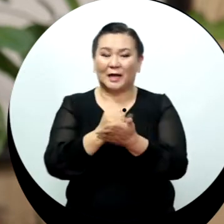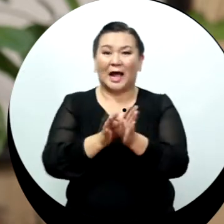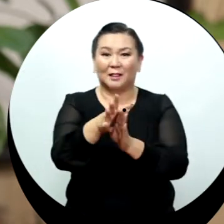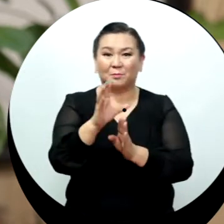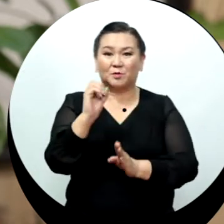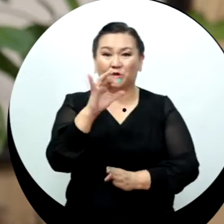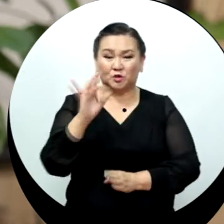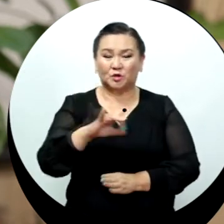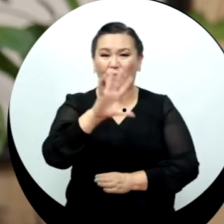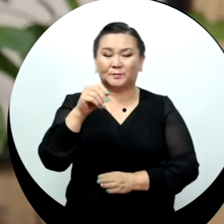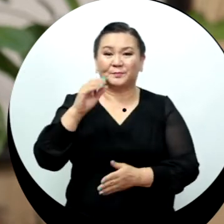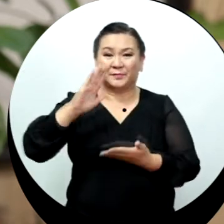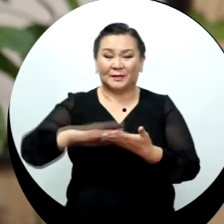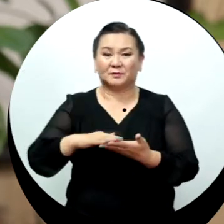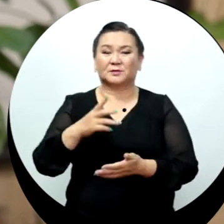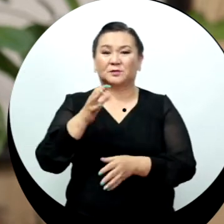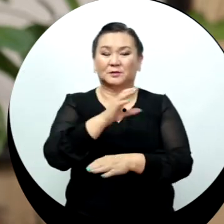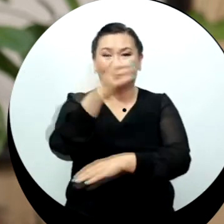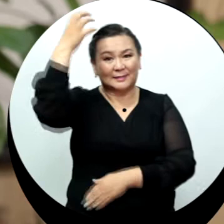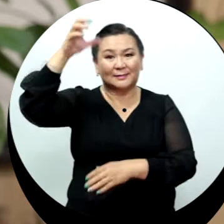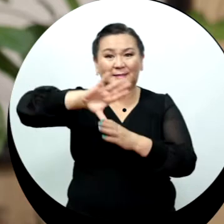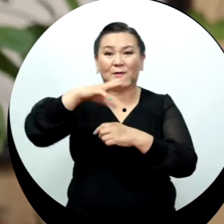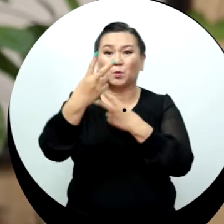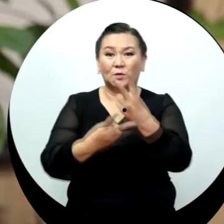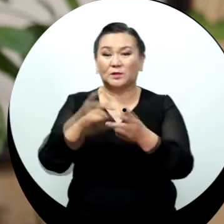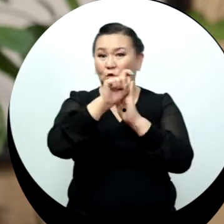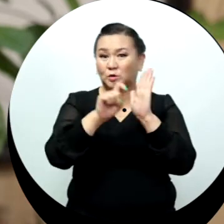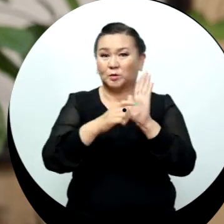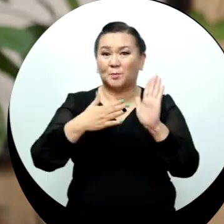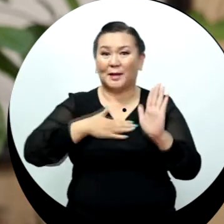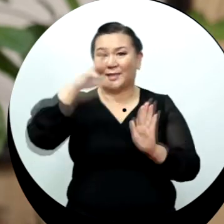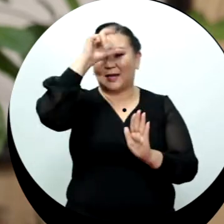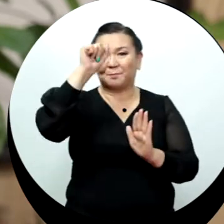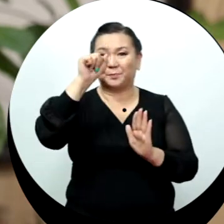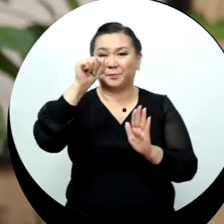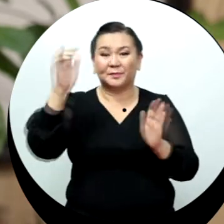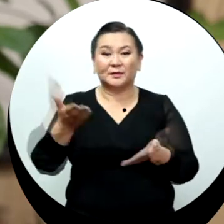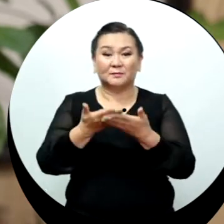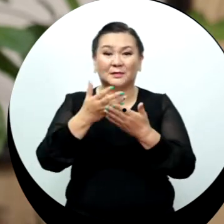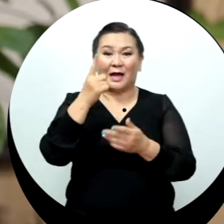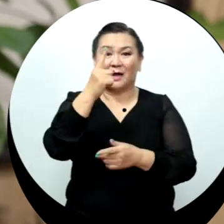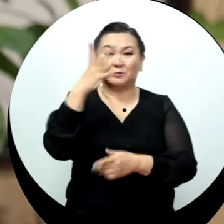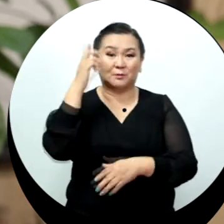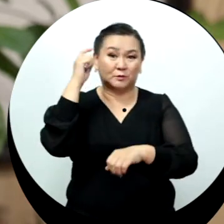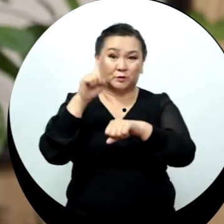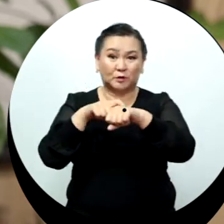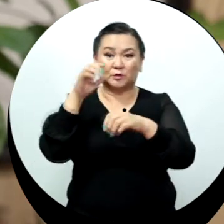Info вебсайт дээр тавигдсан энэхүү засгийн газрын үйл ажиллагааны хөтөлбөрт манай яамны зүгээс дэвшүүлсэн 15 зорилт орсон